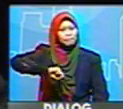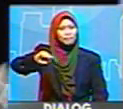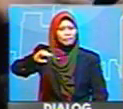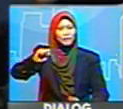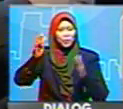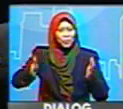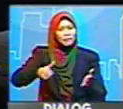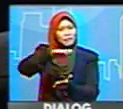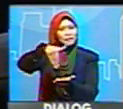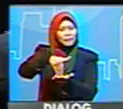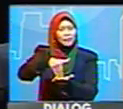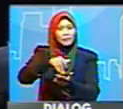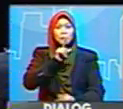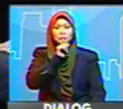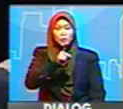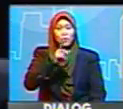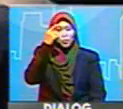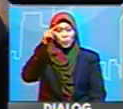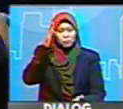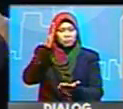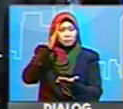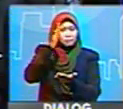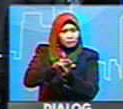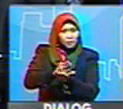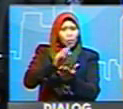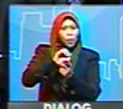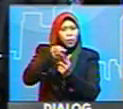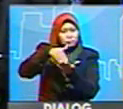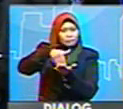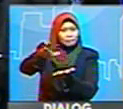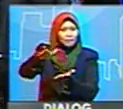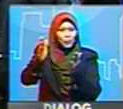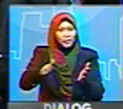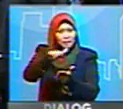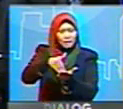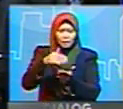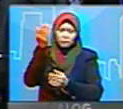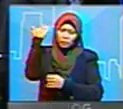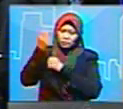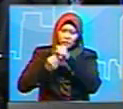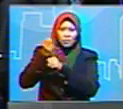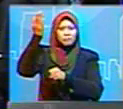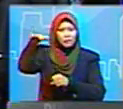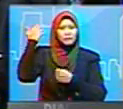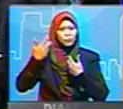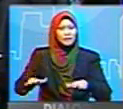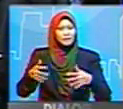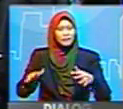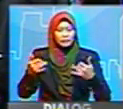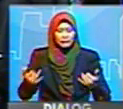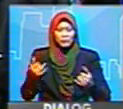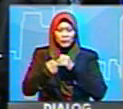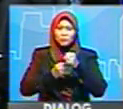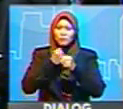tengah sedangkan jihad memerangi orang tengah bermula pada tahun lalu ya dan kini dah memasuki satu tahun baru masuk